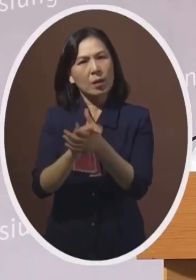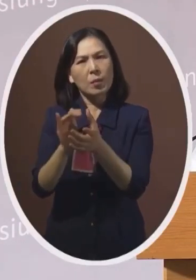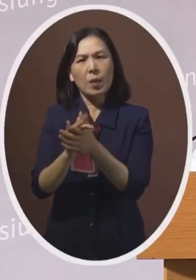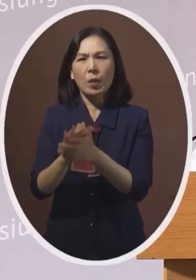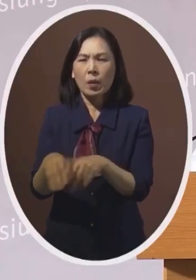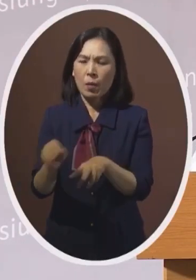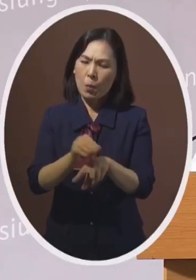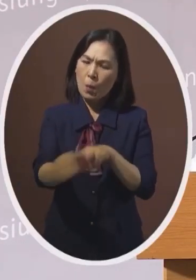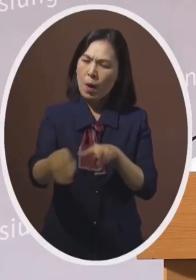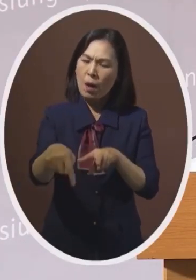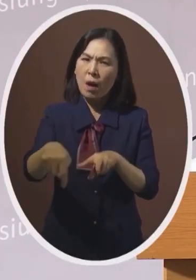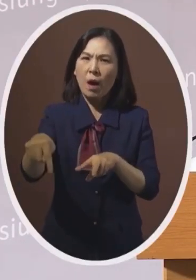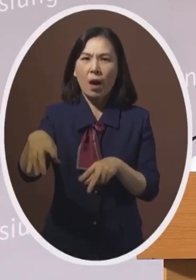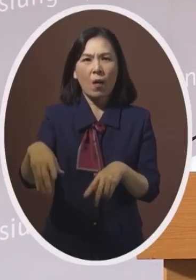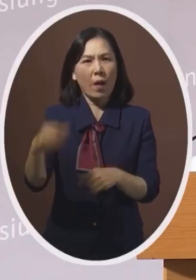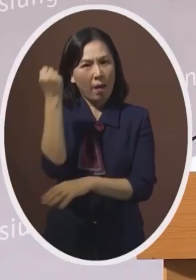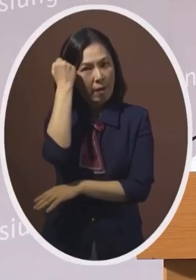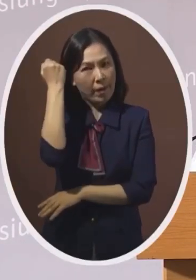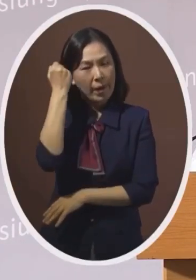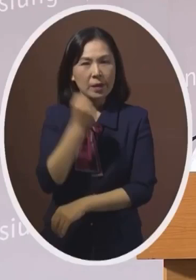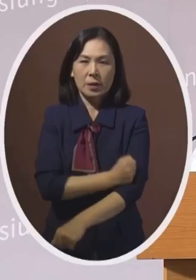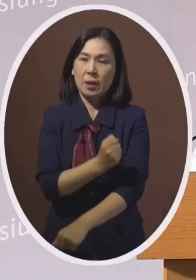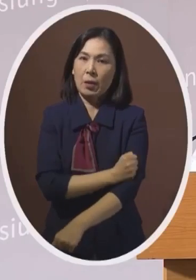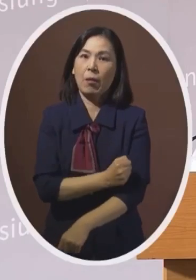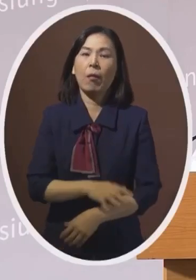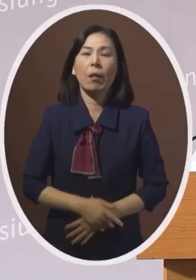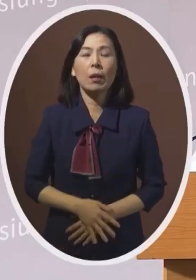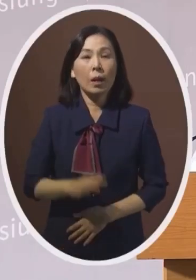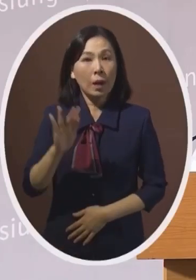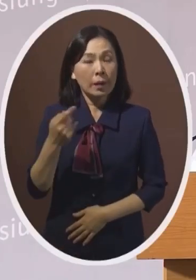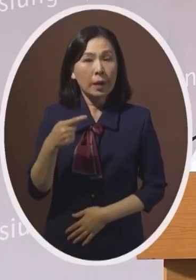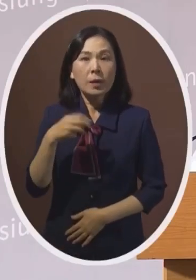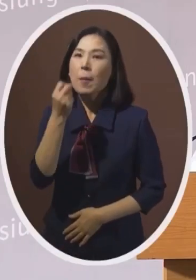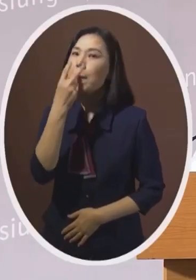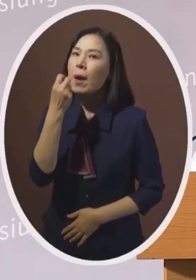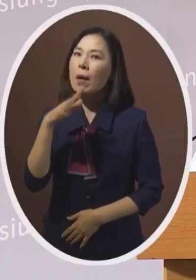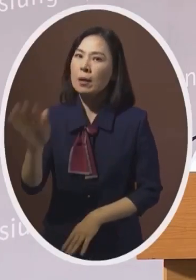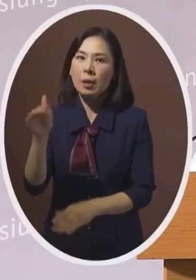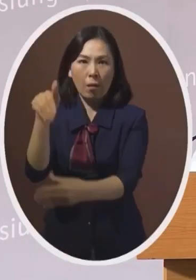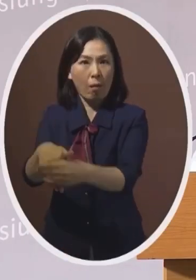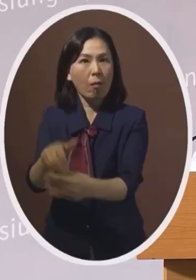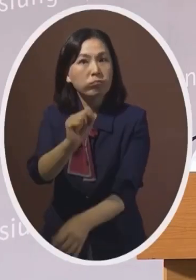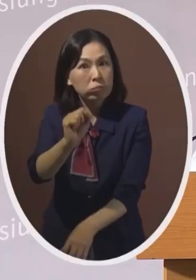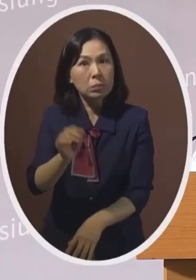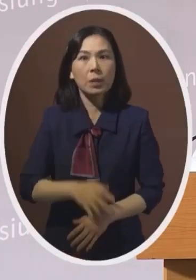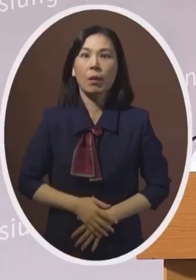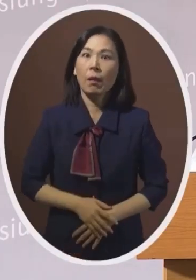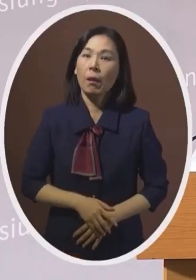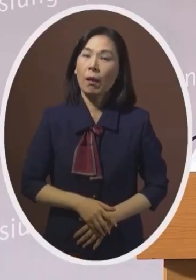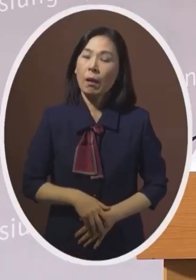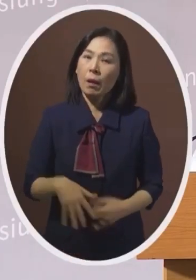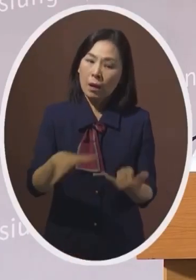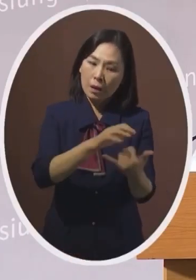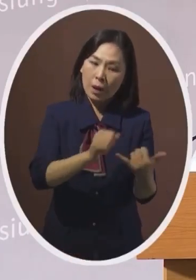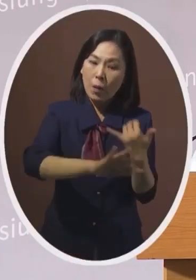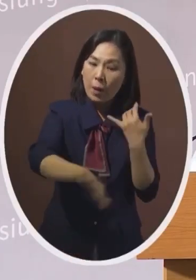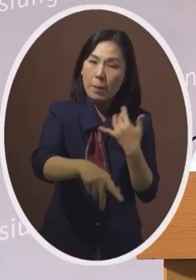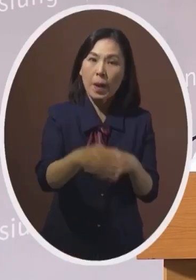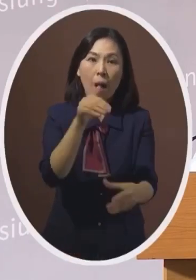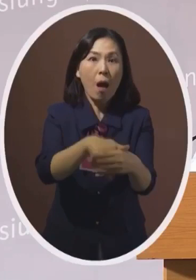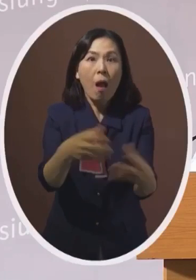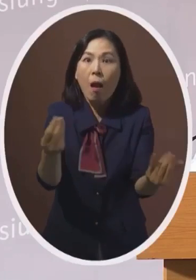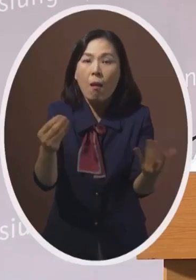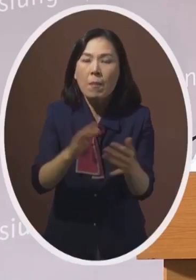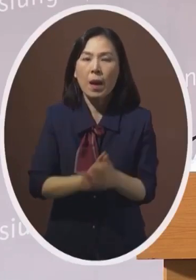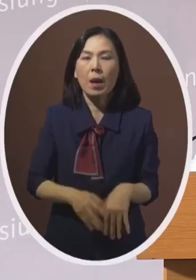回来很辛苦，但是我要告诉大家，香港现在不能选举，台湾其他地方没有选举。全台